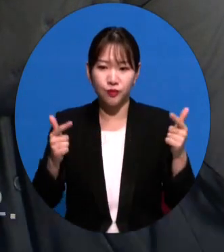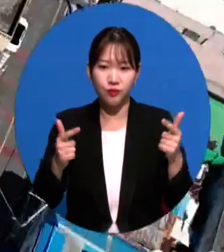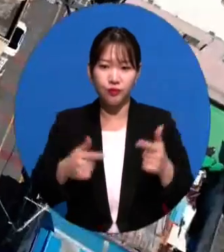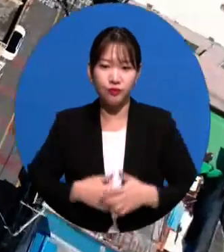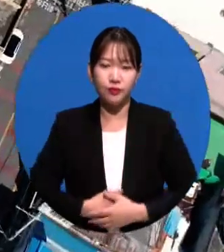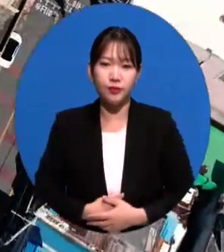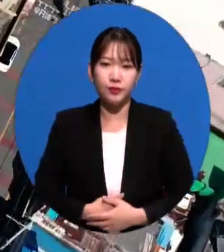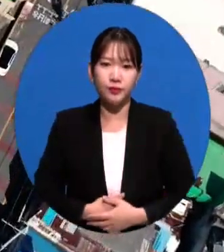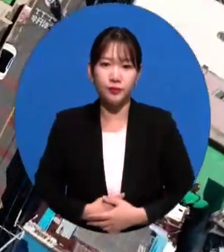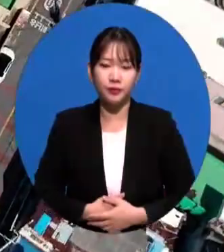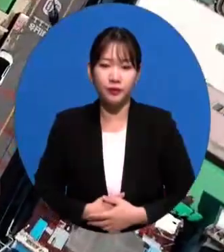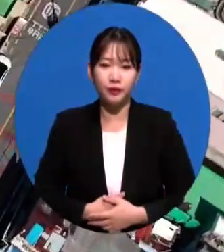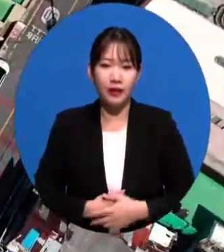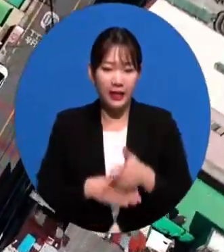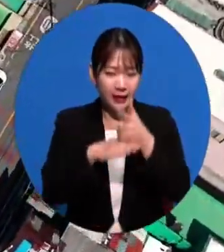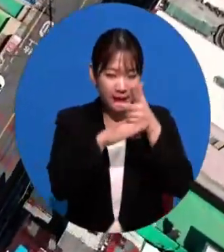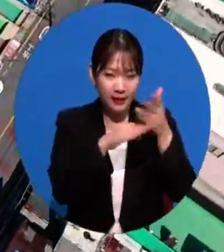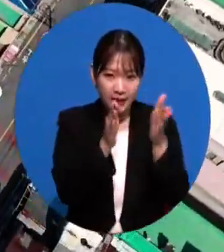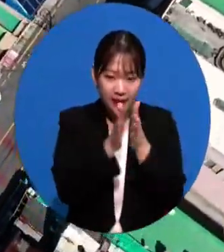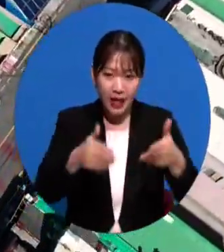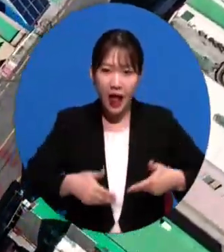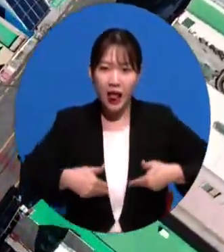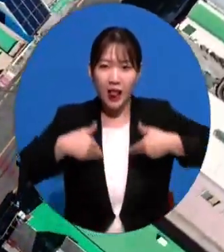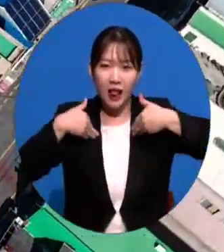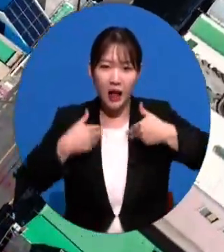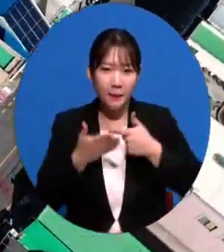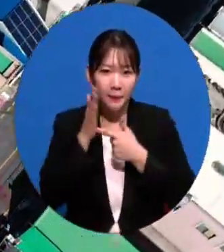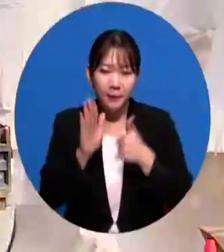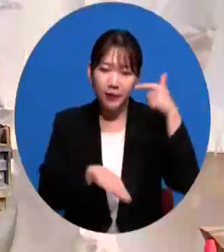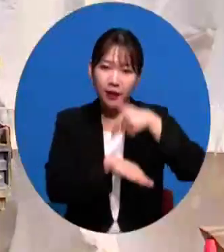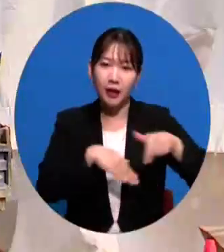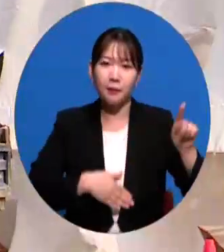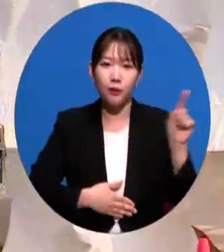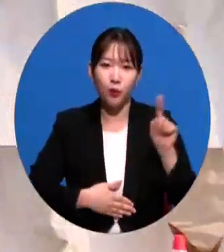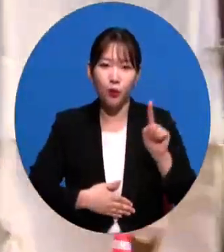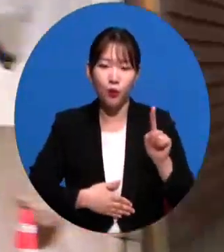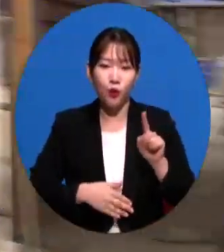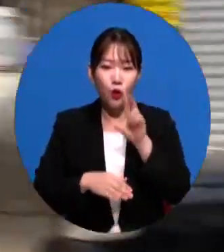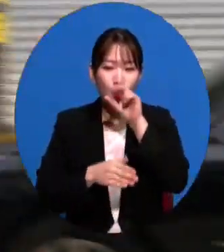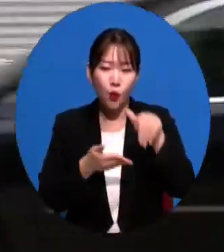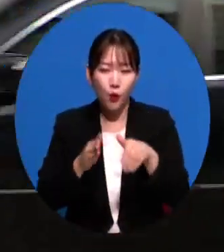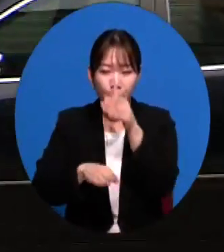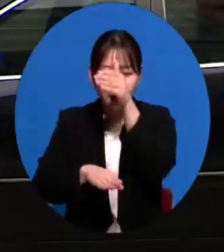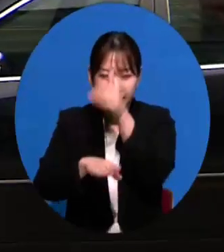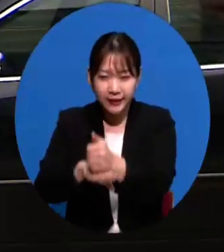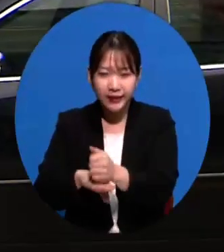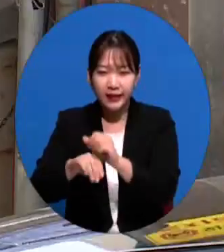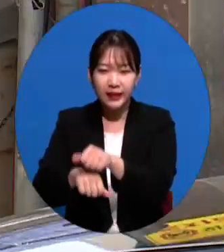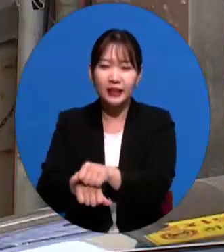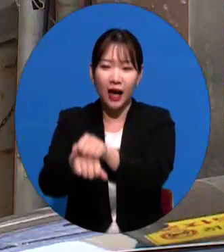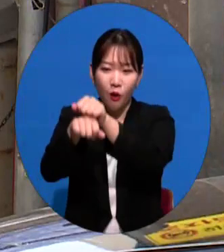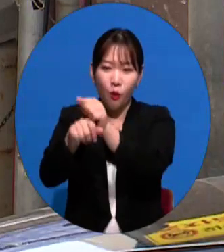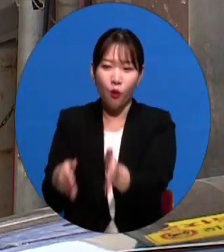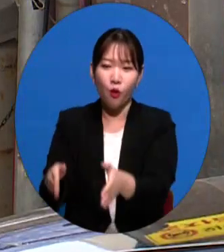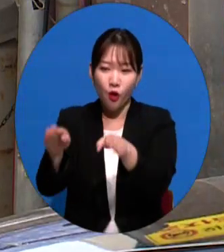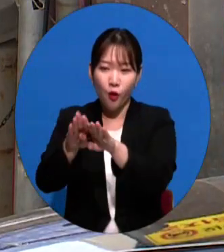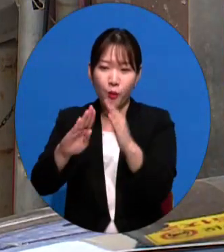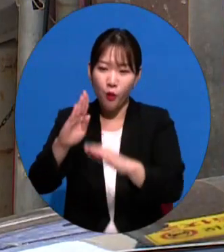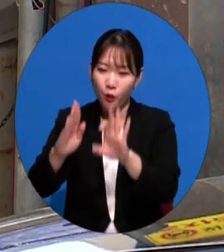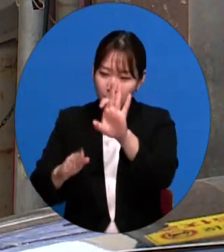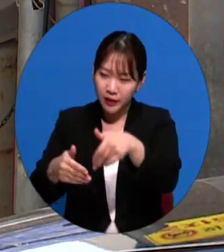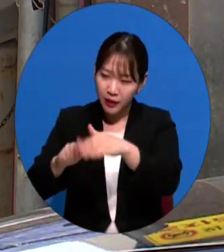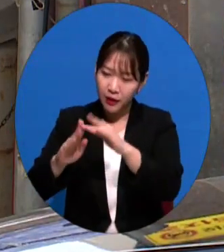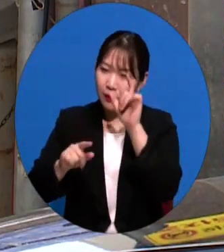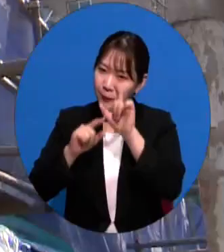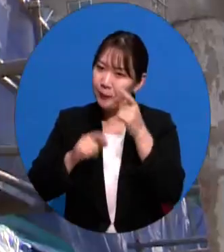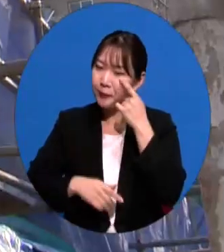아니에요. 취재가 시작되자 부랴부랴 내놓은 계획이 골목 끝 창고 건물에 공중 화장실을 검토하겠다는